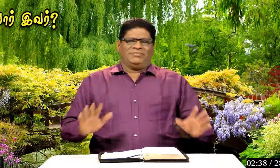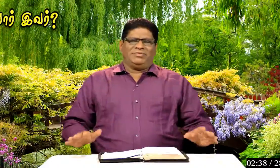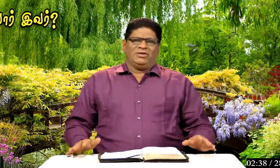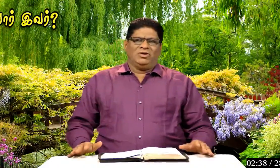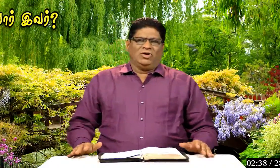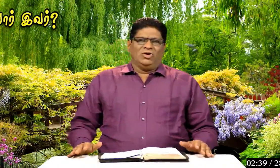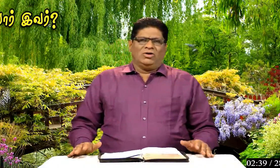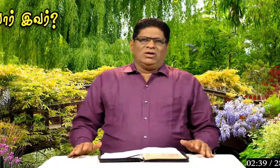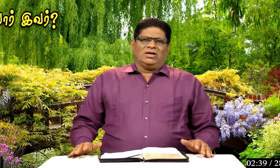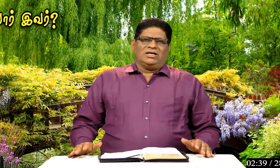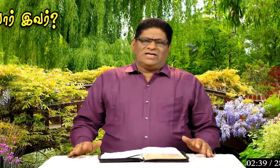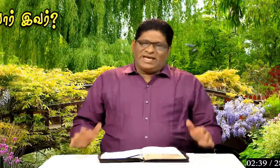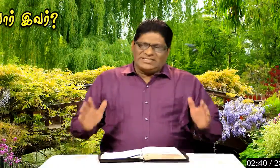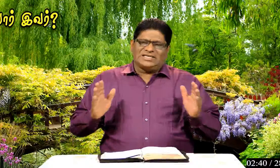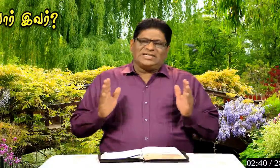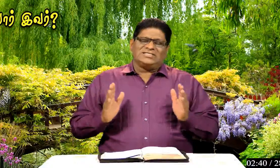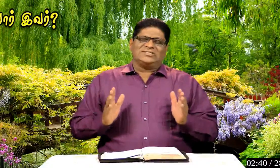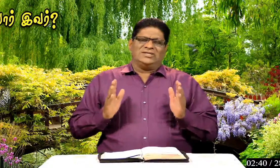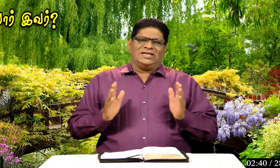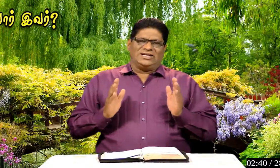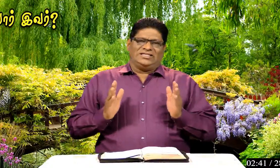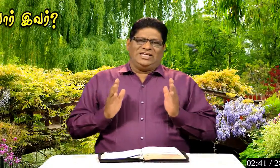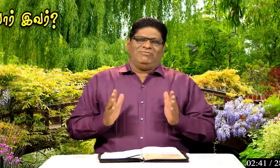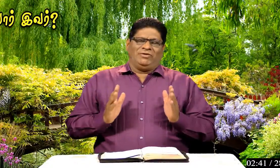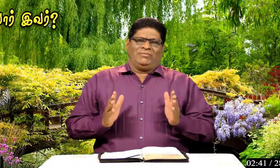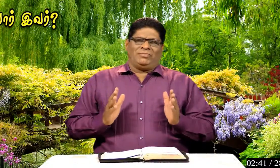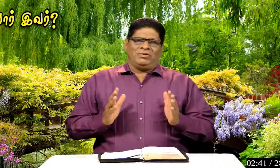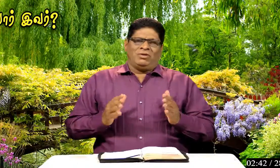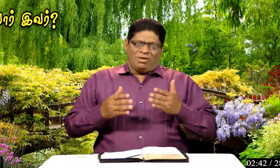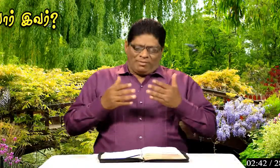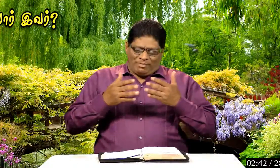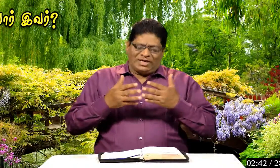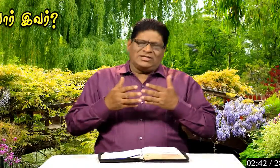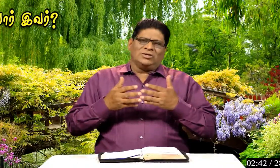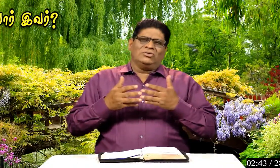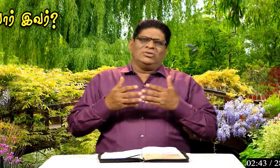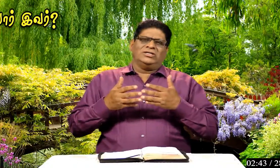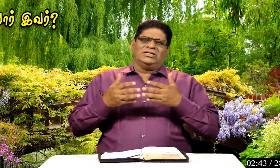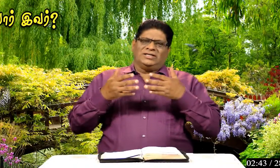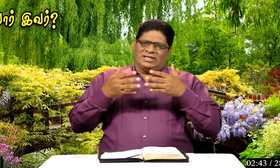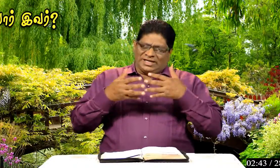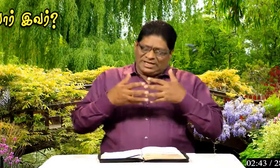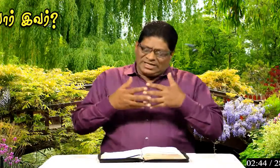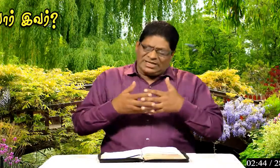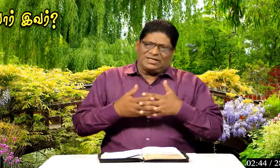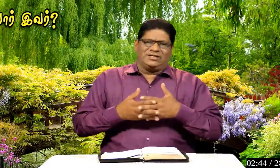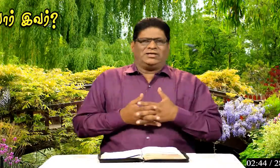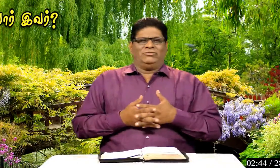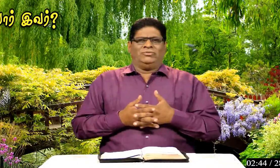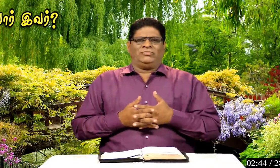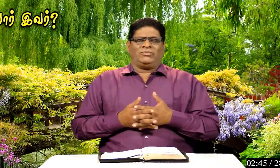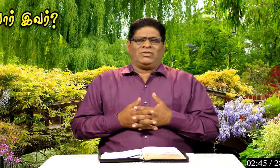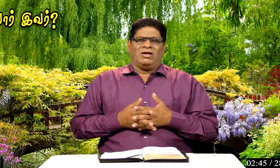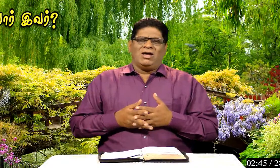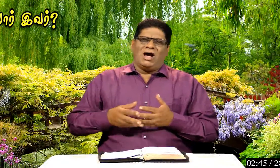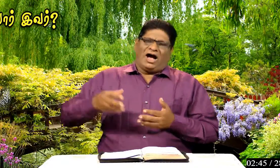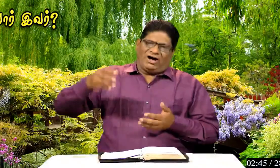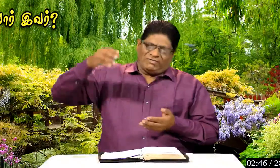அல்ல. இயேசு கிறிஸ்து என்ற தெய்வம் மனிதனோடு நெருங்கி